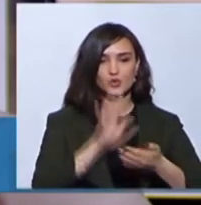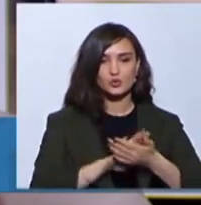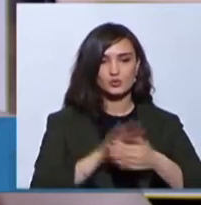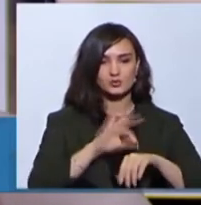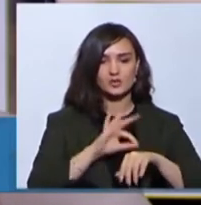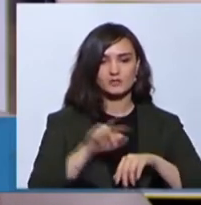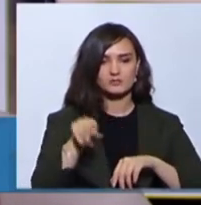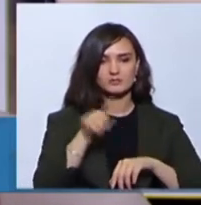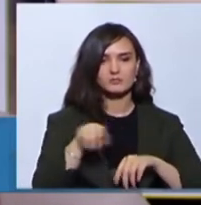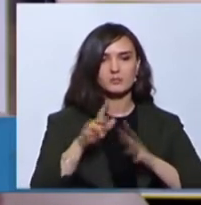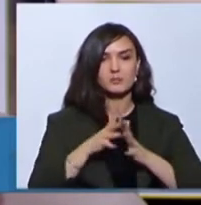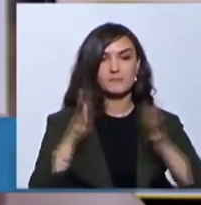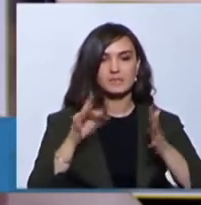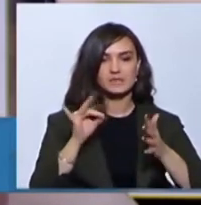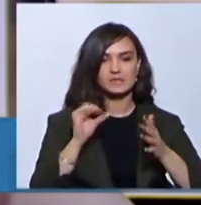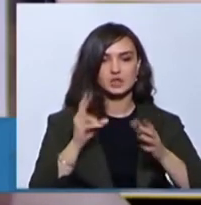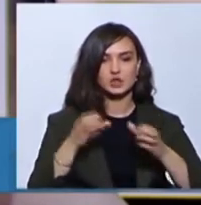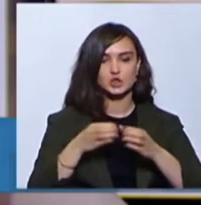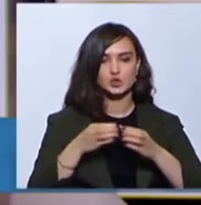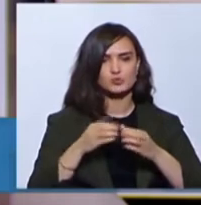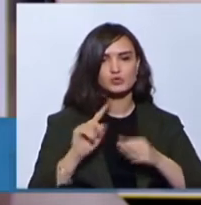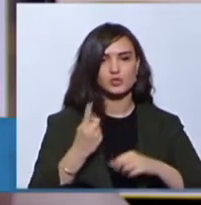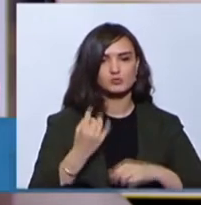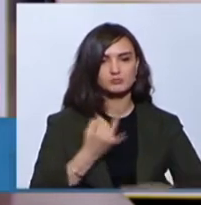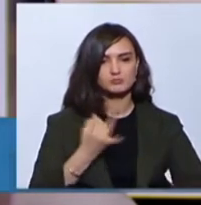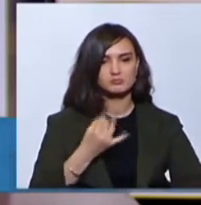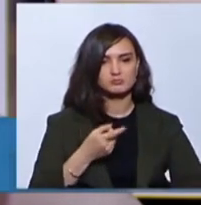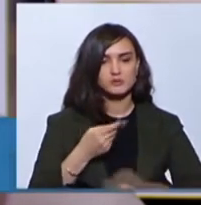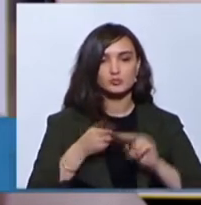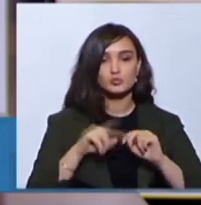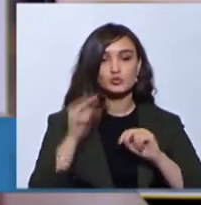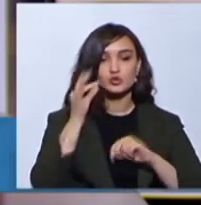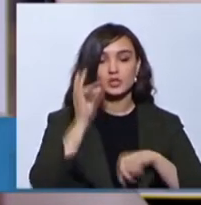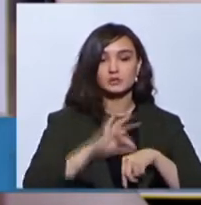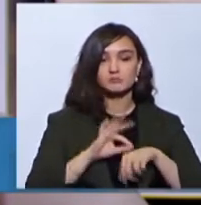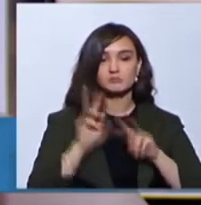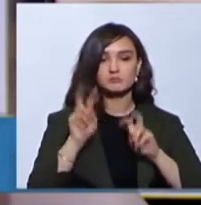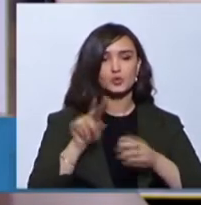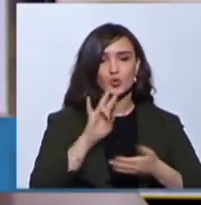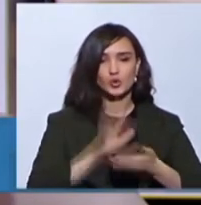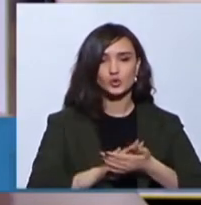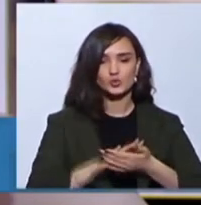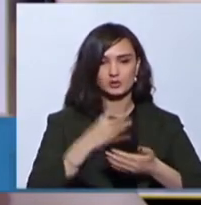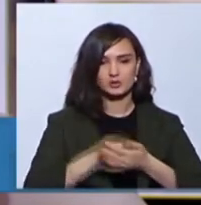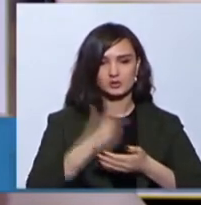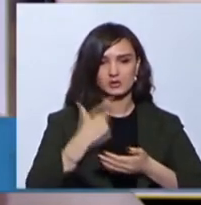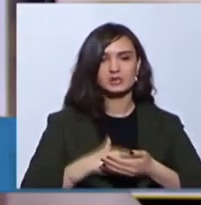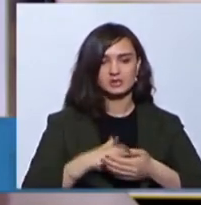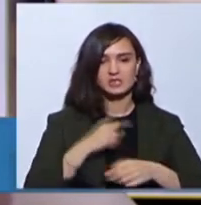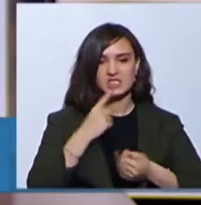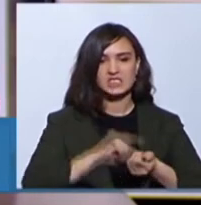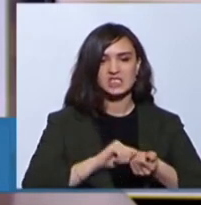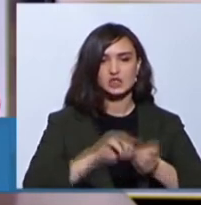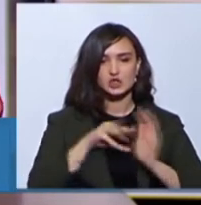დაავადება, წარმოადგენენ განსაკუთრებით მოწყვლად ჯგუფს. რატომ ნათი? შაქრიანი დიაბეტი, ეს არის ქრონიკული ჰიპერგლიკემია, ანუ